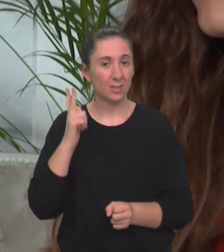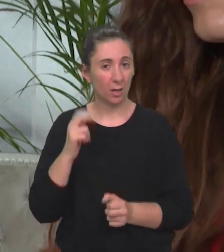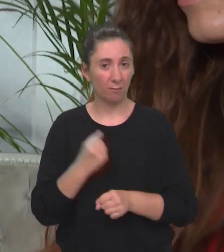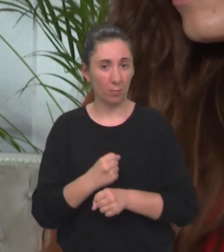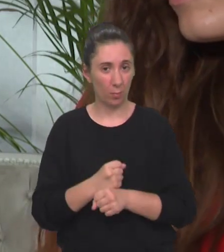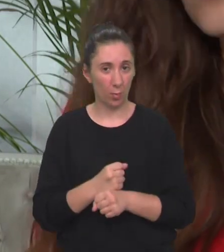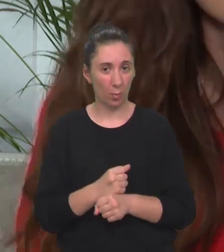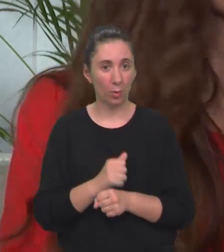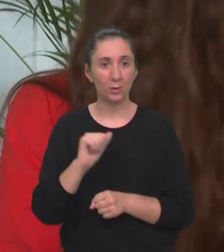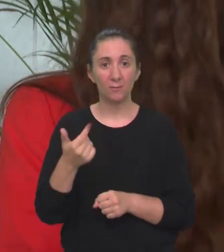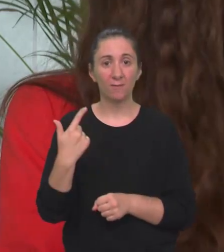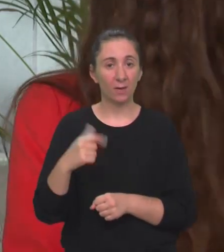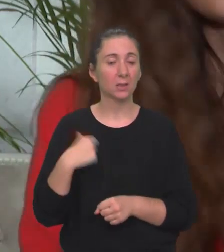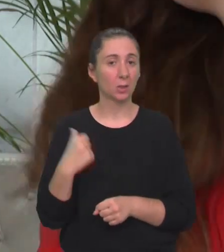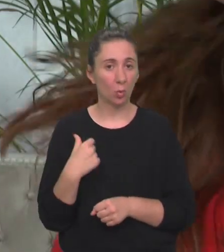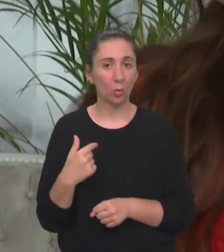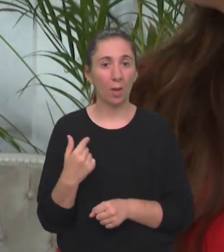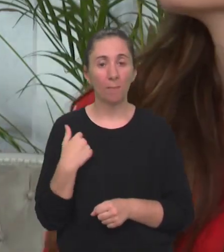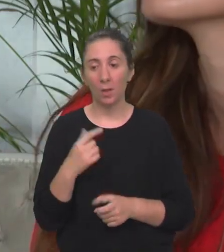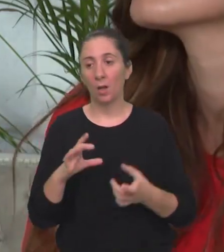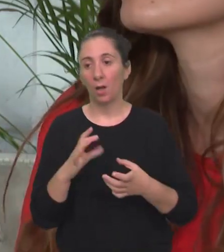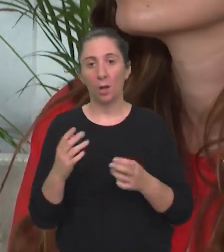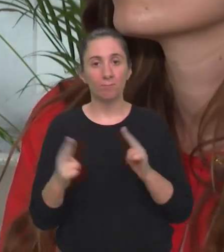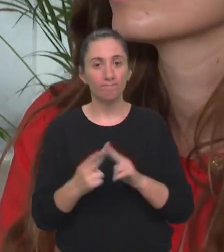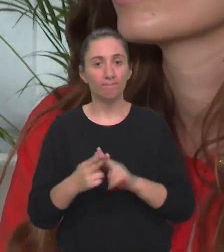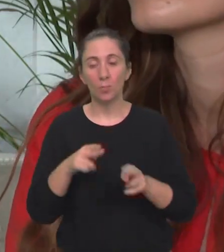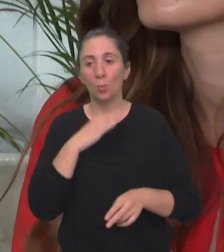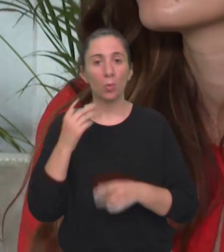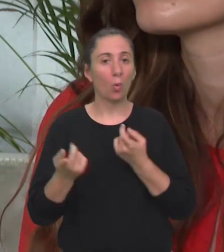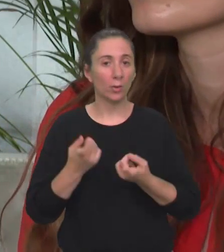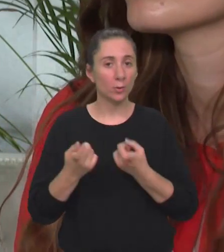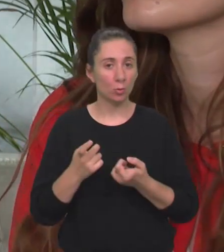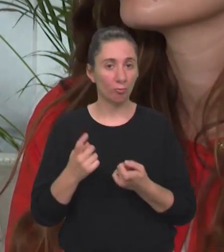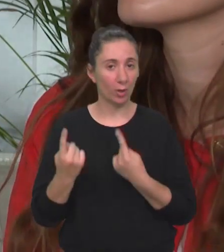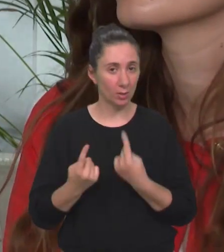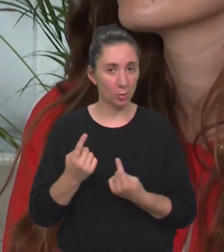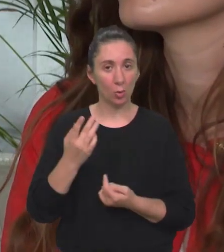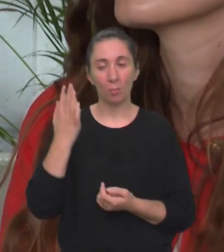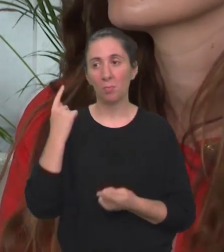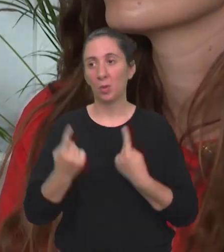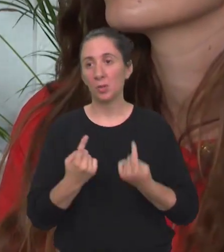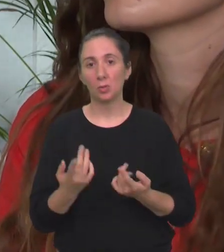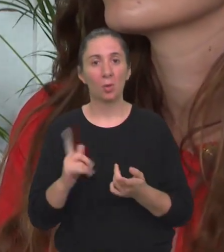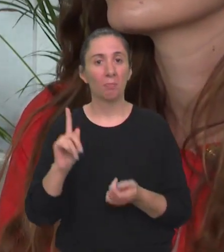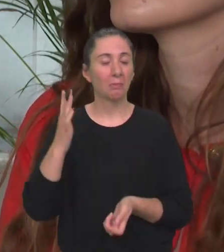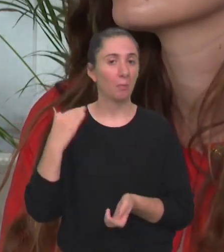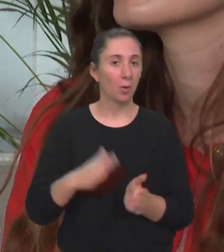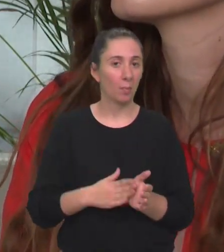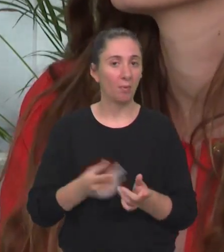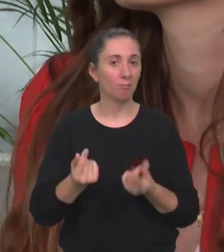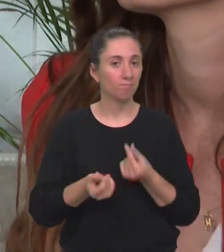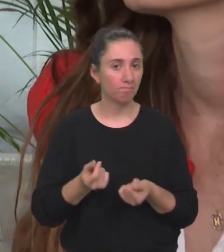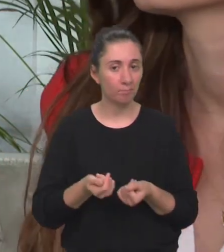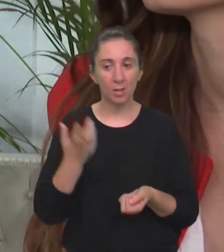zahtjevan posao, jer smo se svi tih 20 godina suočavali sa niz izazovnih situacija. Znači, bilo je situacija da nije bilo